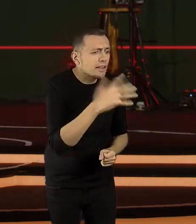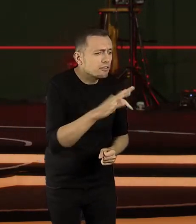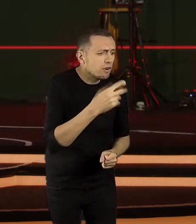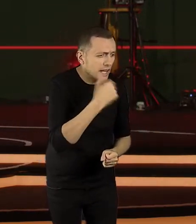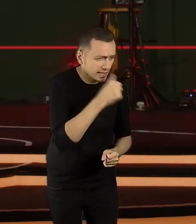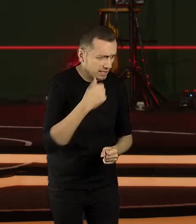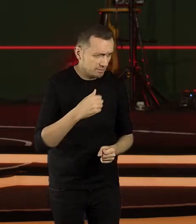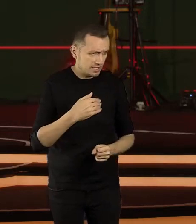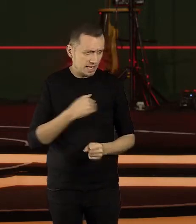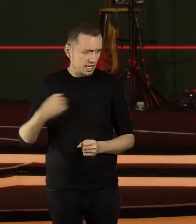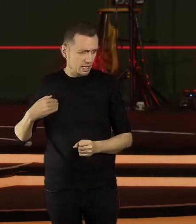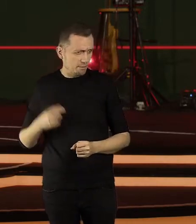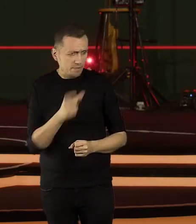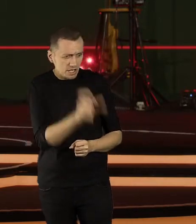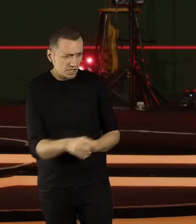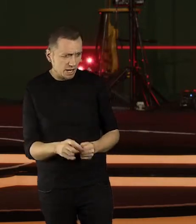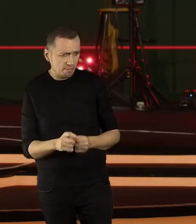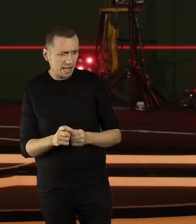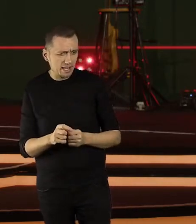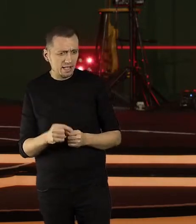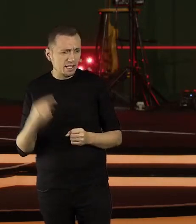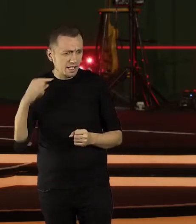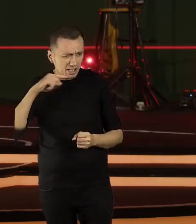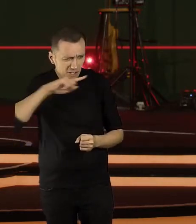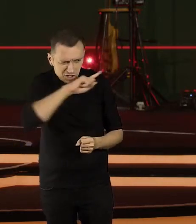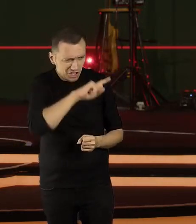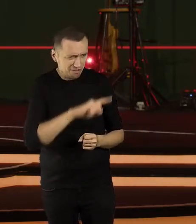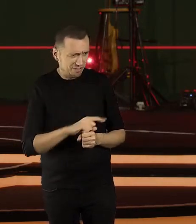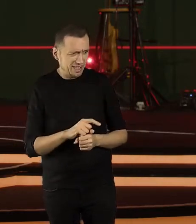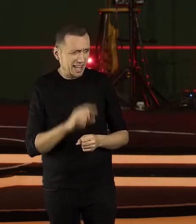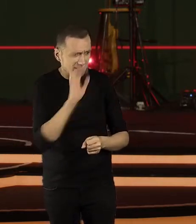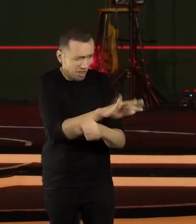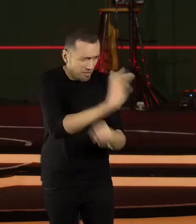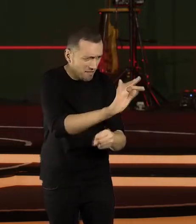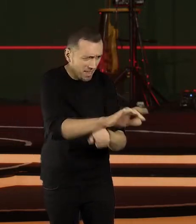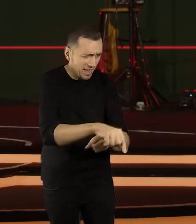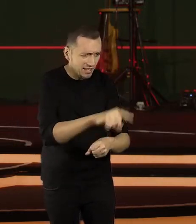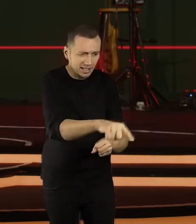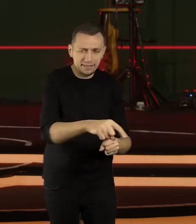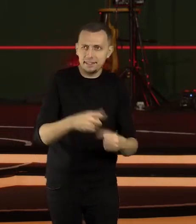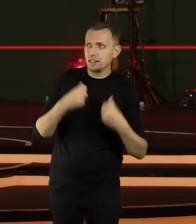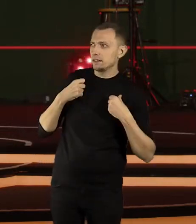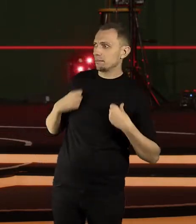pokój, taką wewnętrzną radość. Nie była w stanie wypowiedzieć słowa.